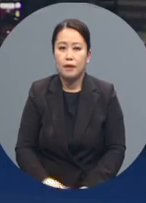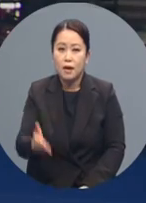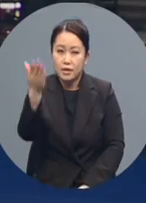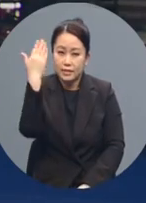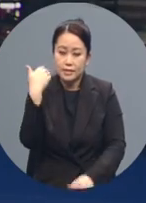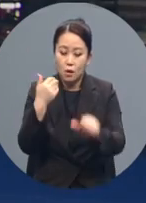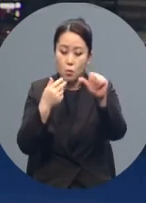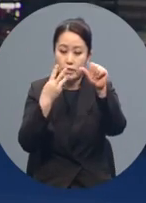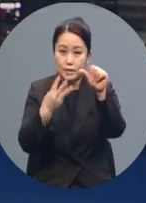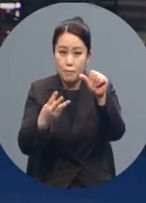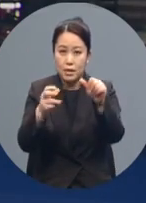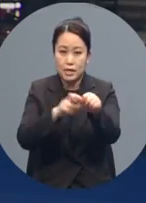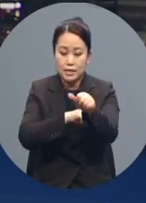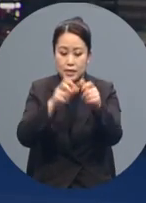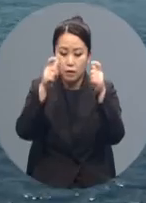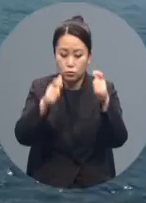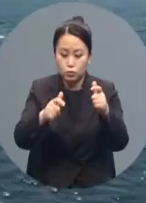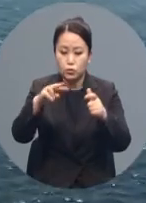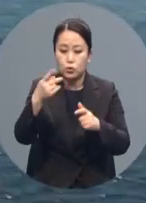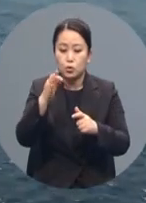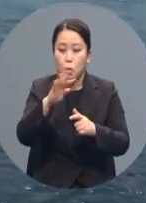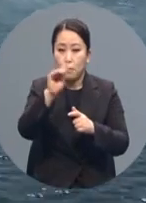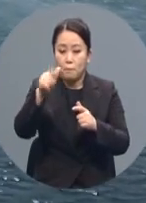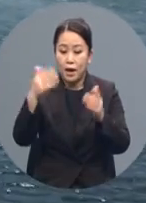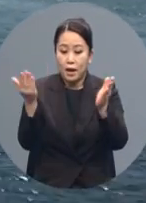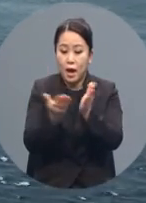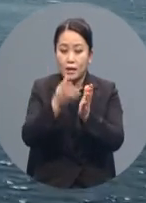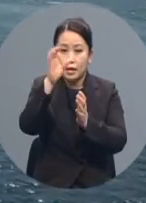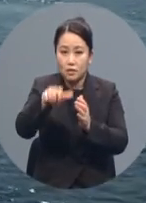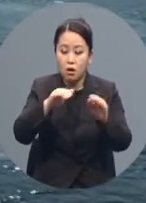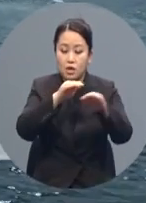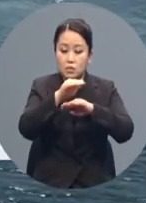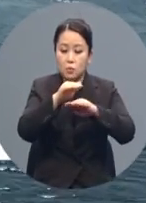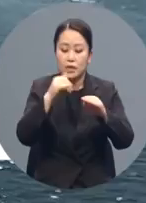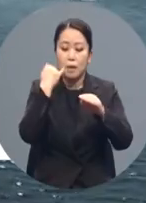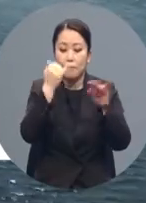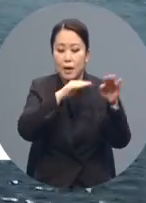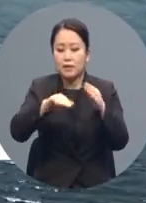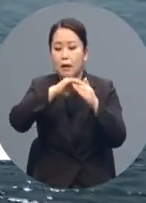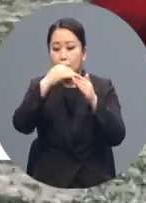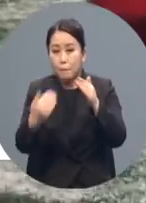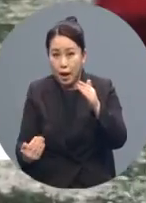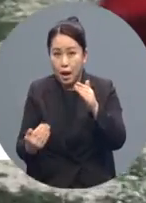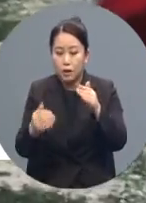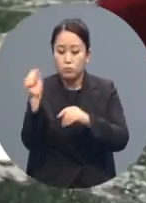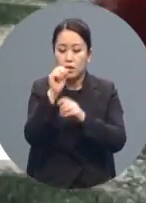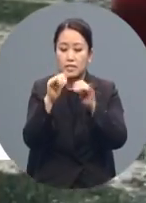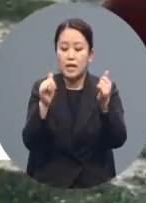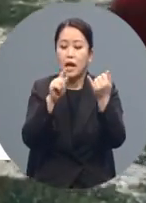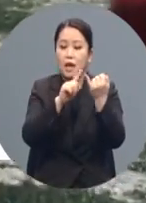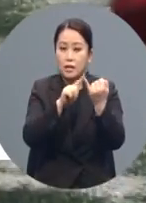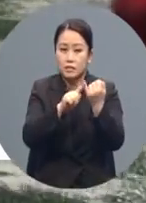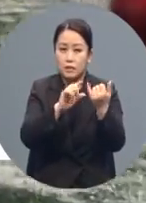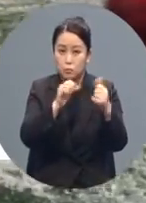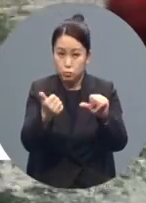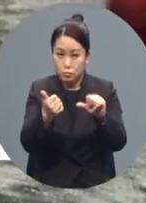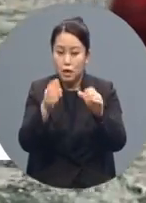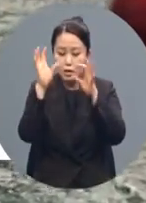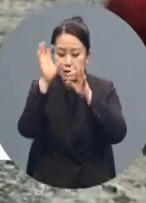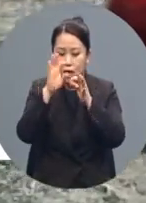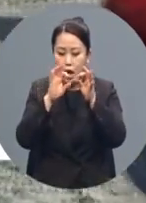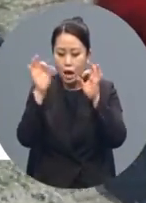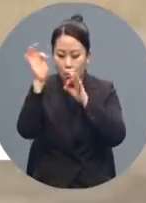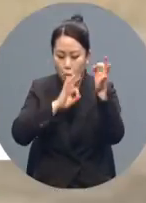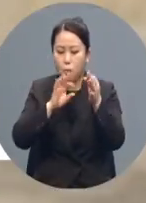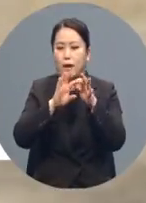지난 3일 기장군 동백항에서 승용차가 바다에 빠져 운전자 40대 여성 A씨가 숨진 사고와 관련해